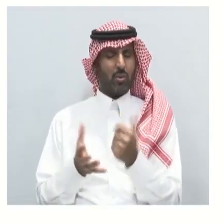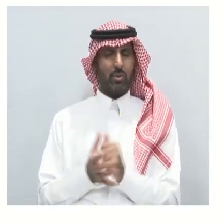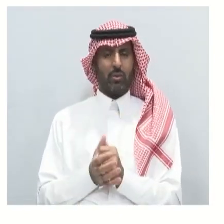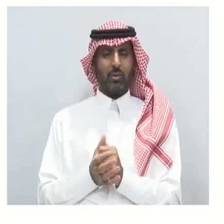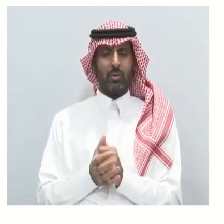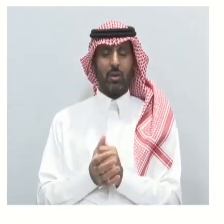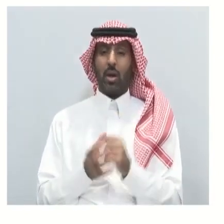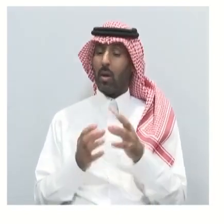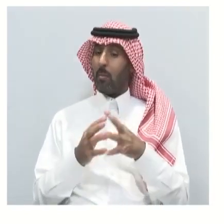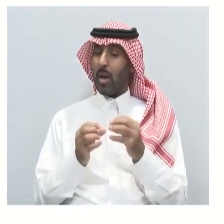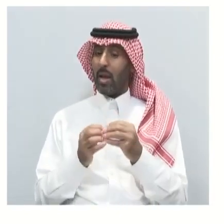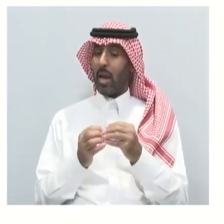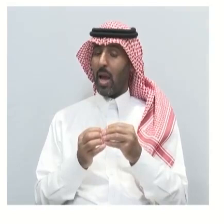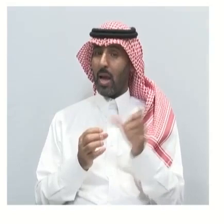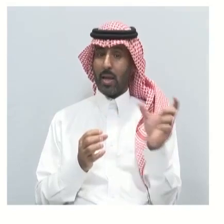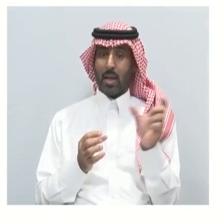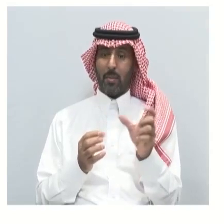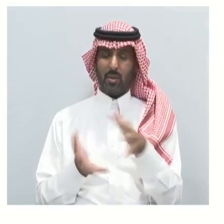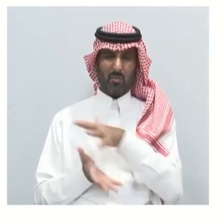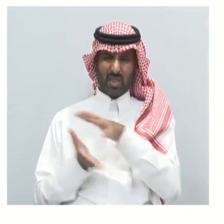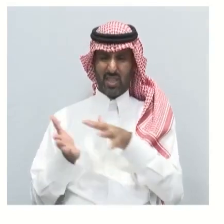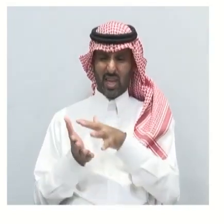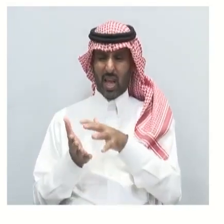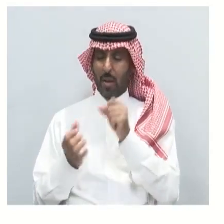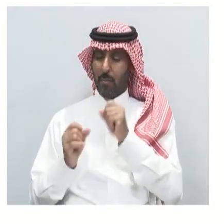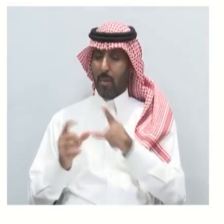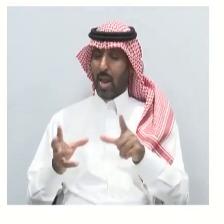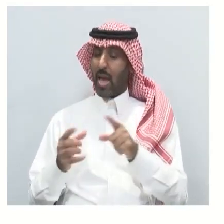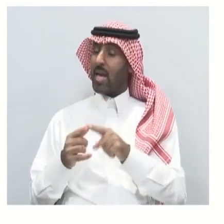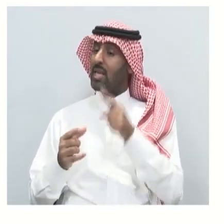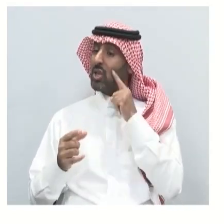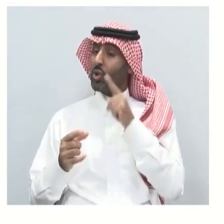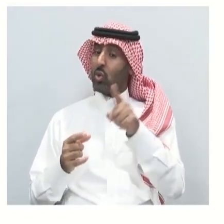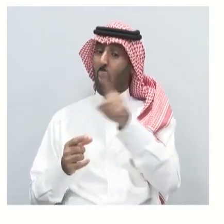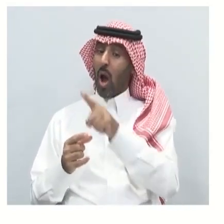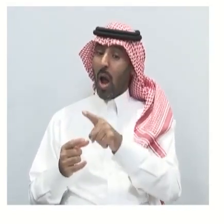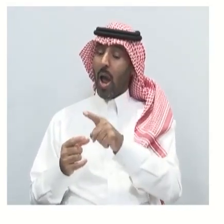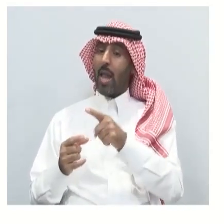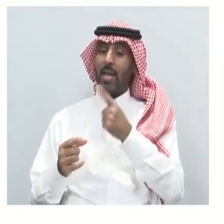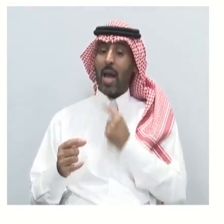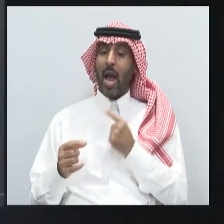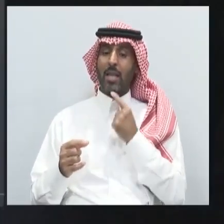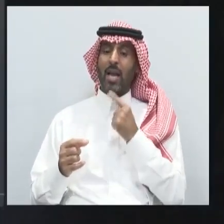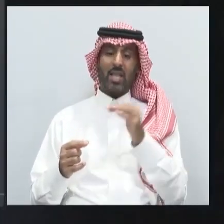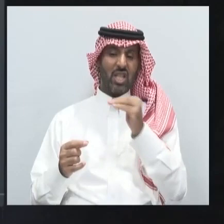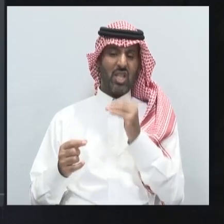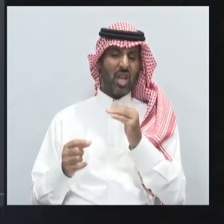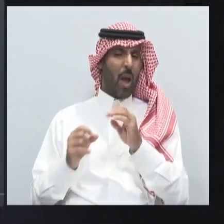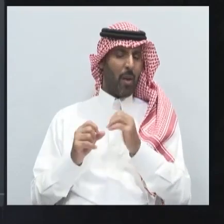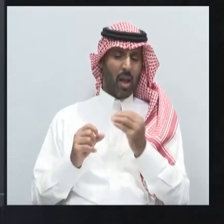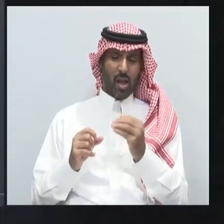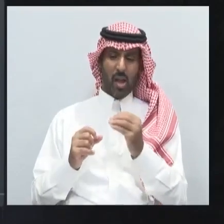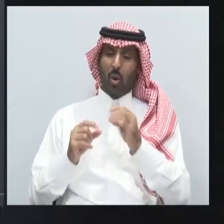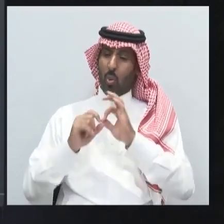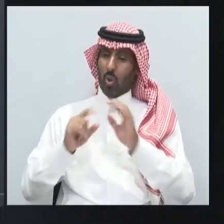مشكله بمعنى انه سؤال يحتاج الى توضيح واجابه مثلا من خلال طرق السؤال التالي او